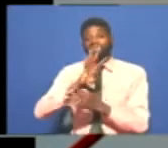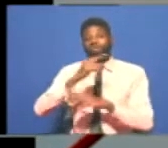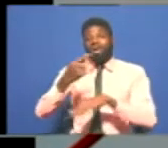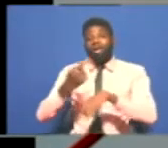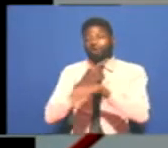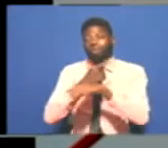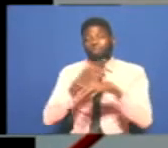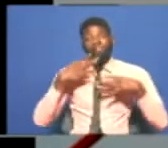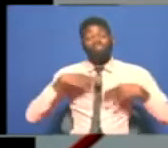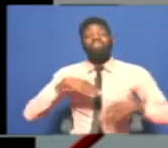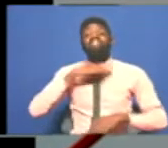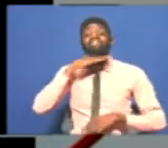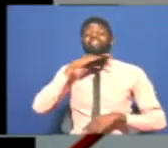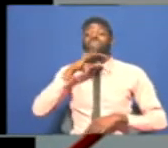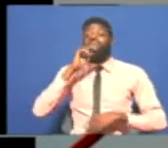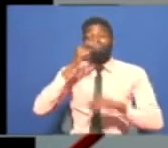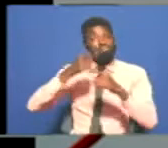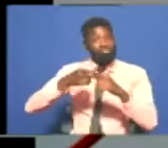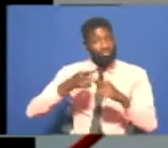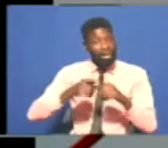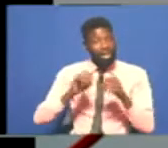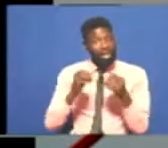kutokana na ugonjwa huo imesalia